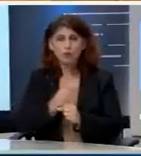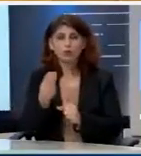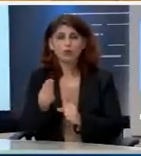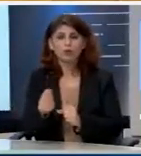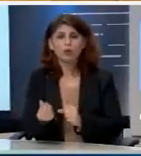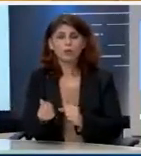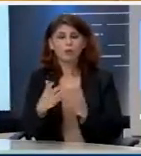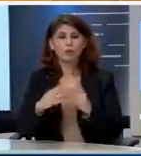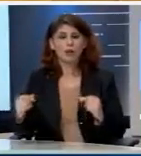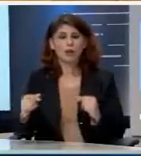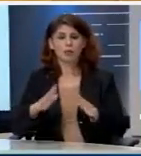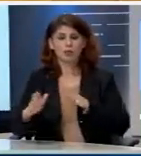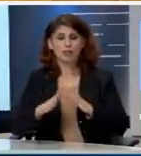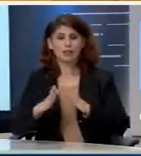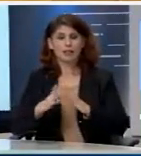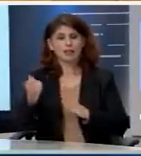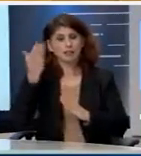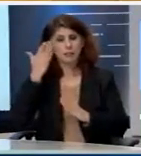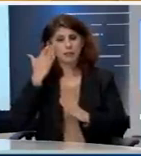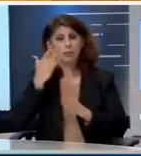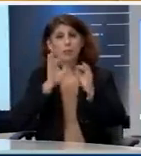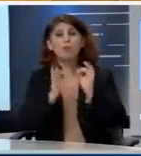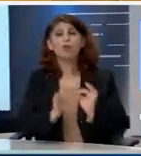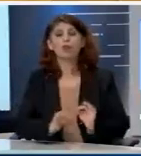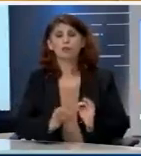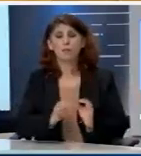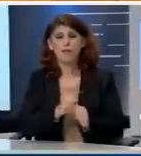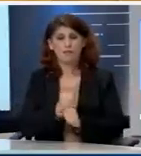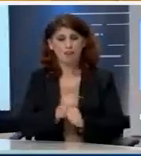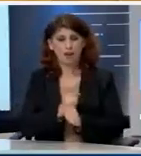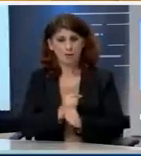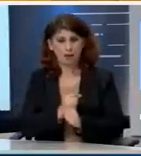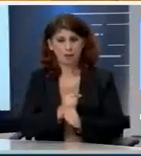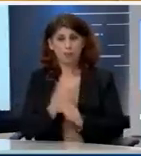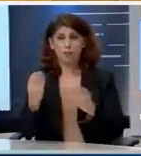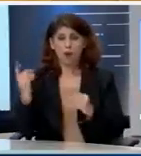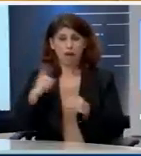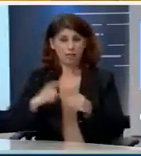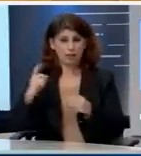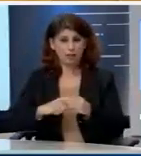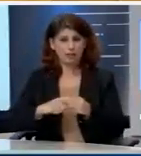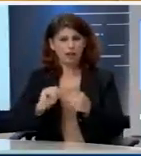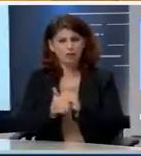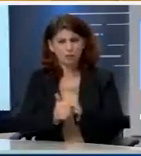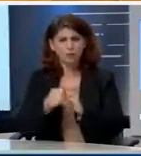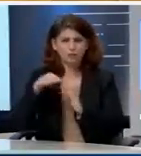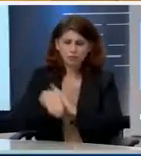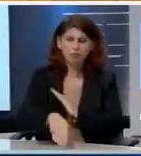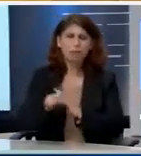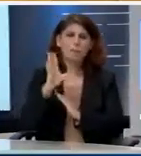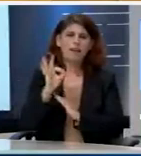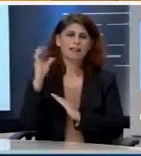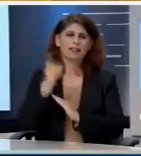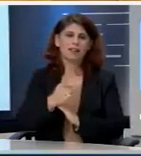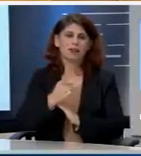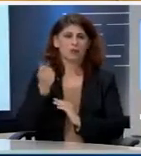χάνουν την προστασία της τιμής τους τα πρωτότυπα φάρμακα των πολυεθνικών φαρμακοβιομηχανιών και πέφτουν αυτόματα στο